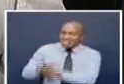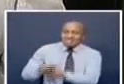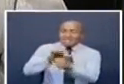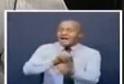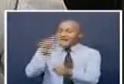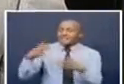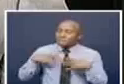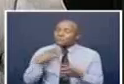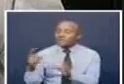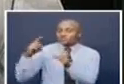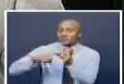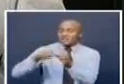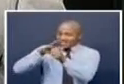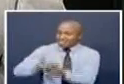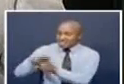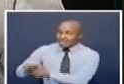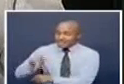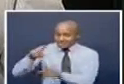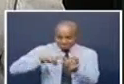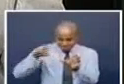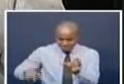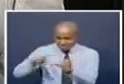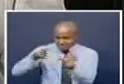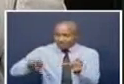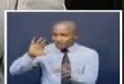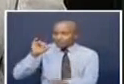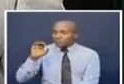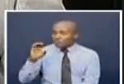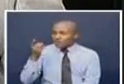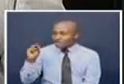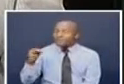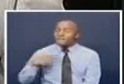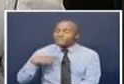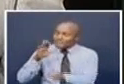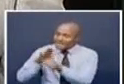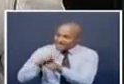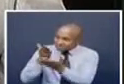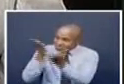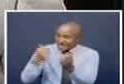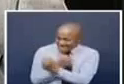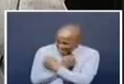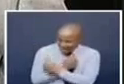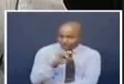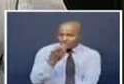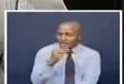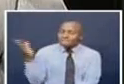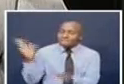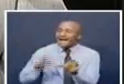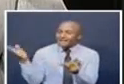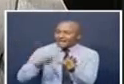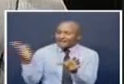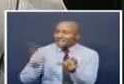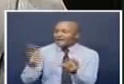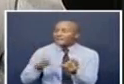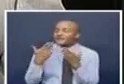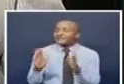chama. Na vile walijiondoa kama maafisa wa chama cha ODM, sasa wengi wa wananchi ambao wanapenda chama wamerudi. Hata